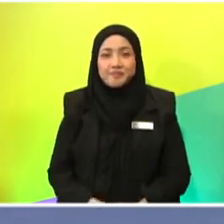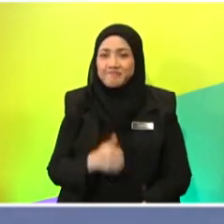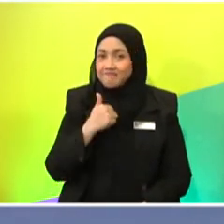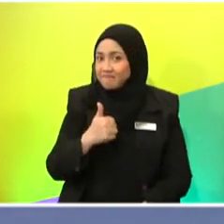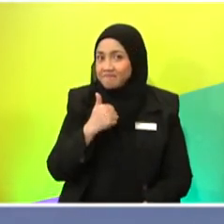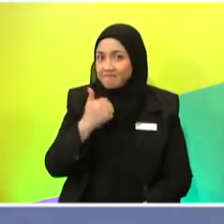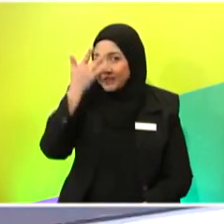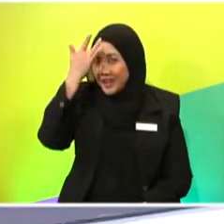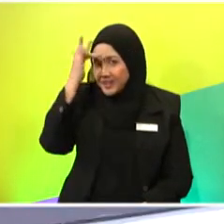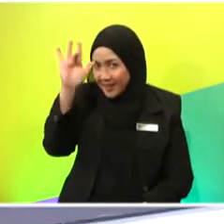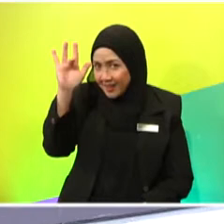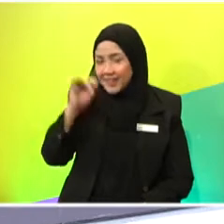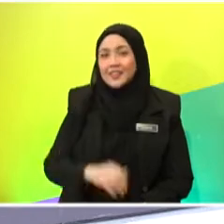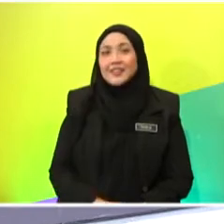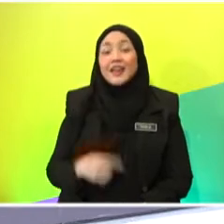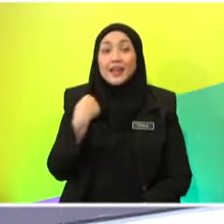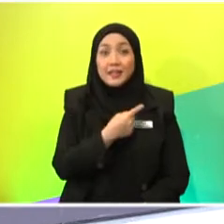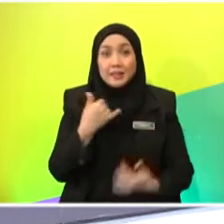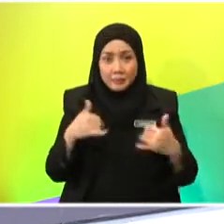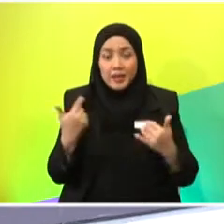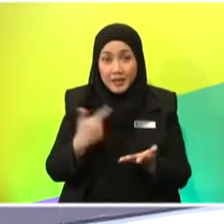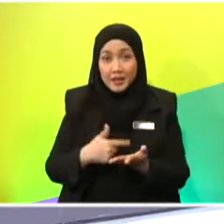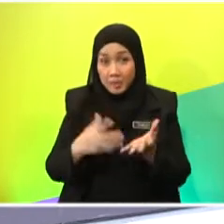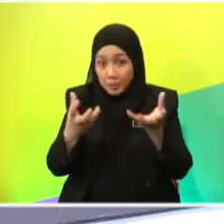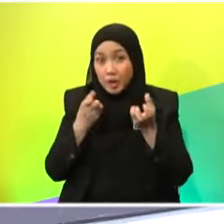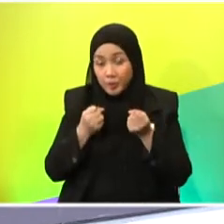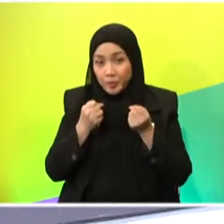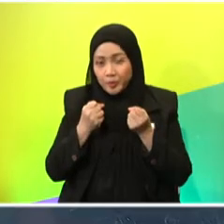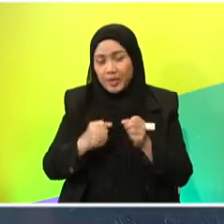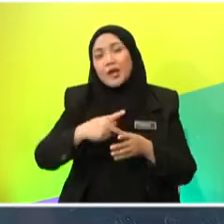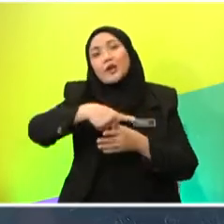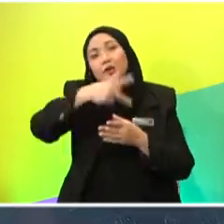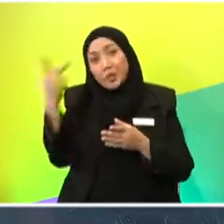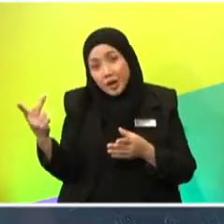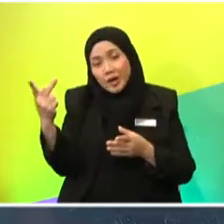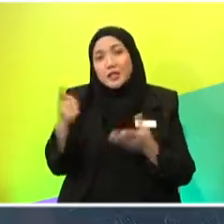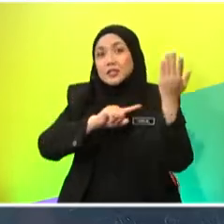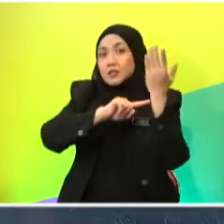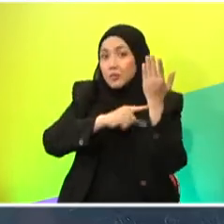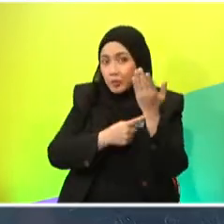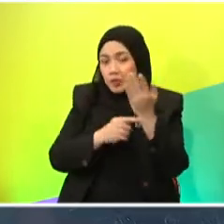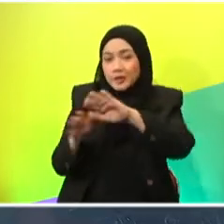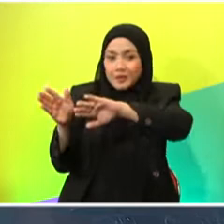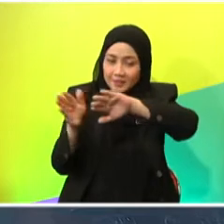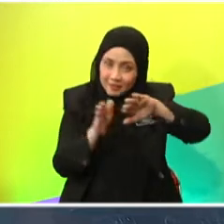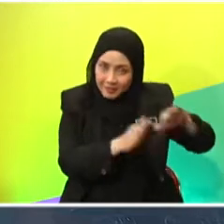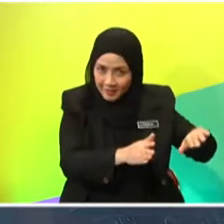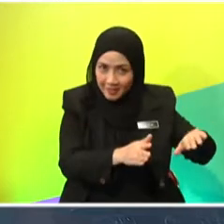baik amin kita main lagi nah glucoach bisa keluar Camelia Malik dan tepi